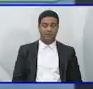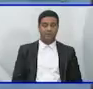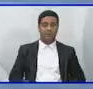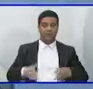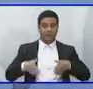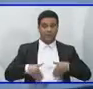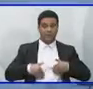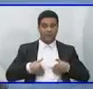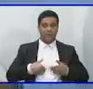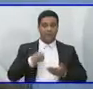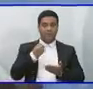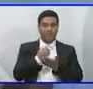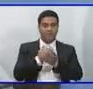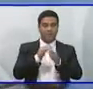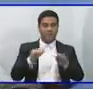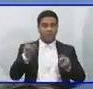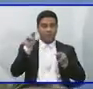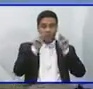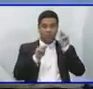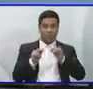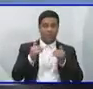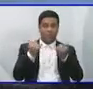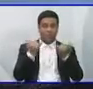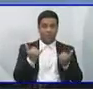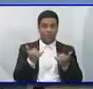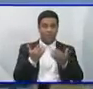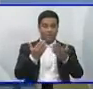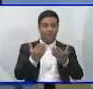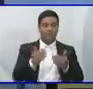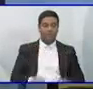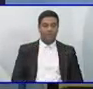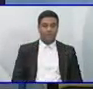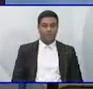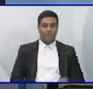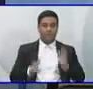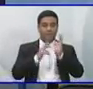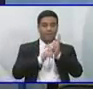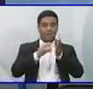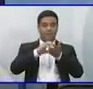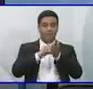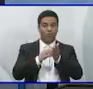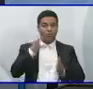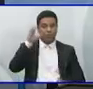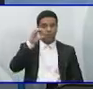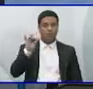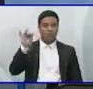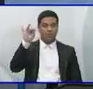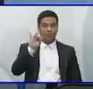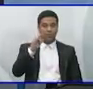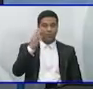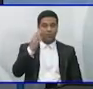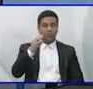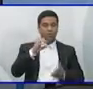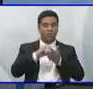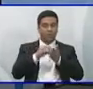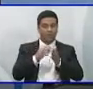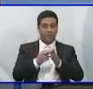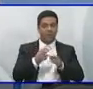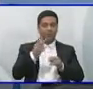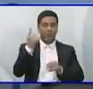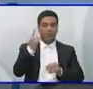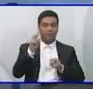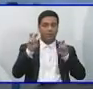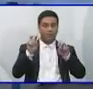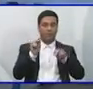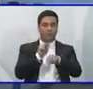Assalomu alaykum, hurmatli o'quvchilar. Bugun siz bilan 8-sinf O'zbekiston tarixi 4-choragining